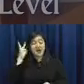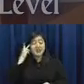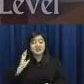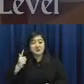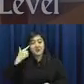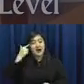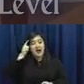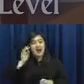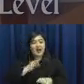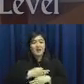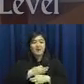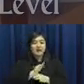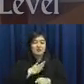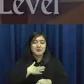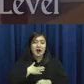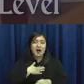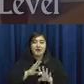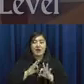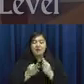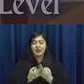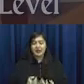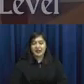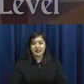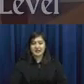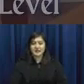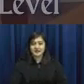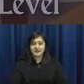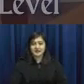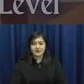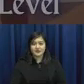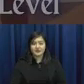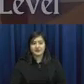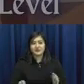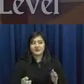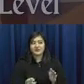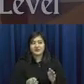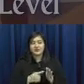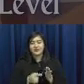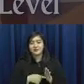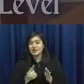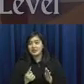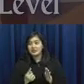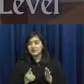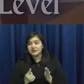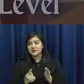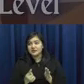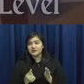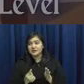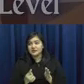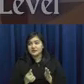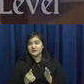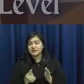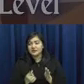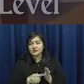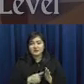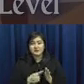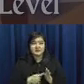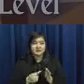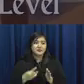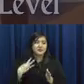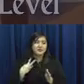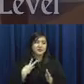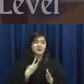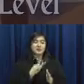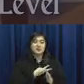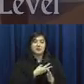You see? Minsan kampante tayo mga fathers kasi area leader namin sa ganito. Eh. Matindi to sa mga young people.